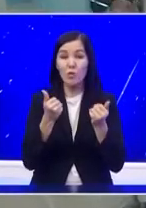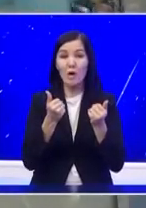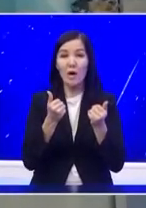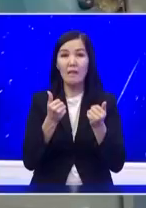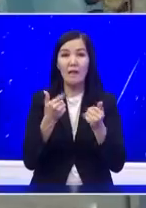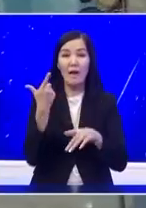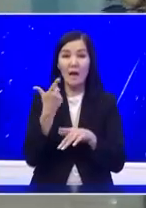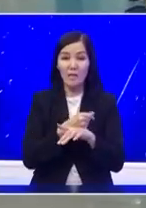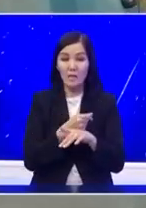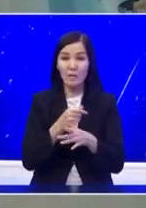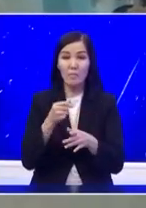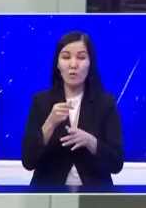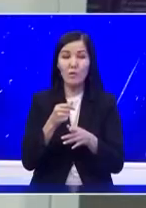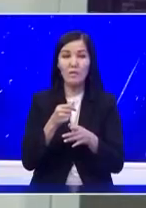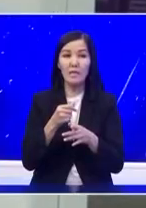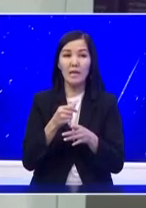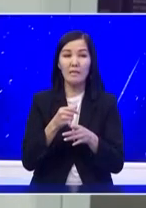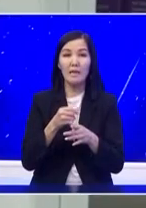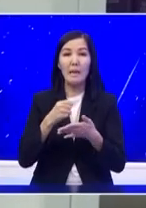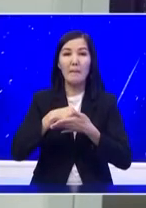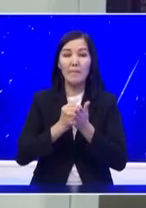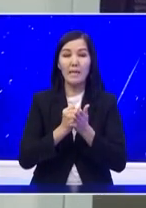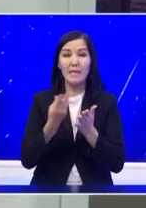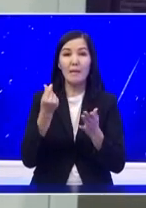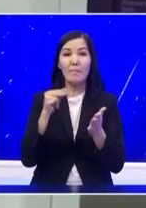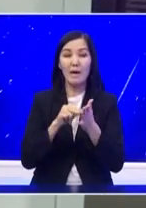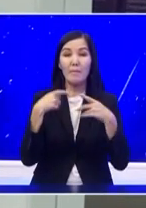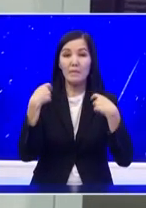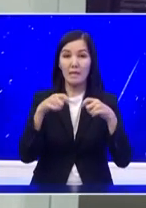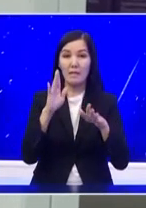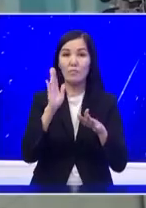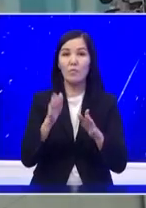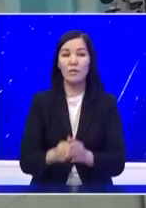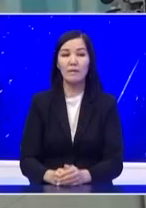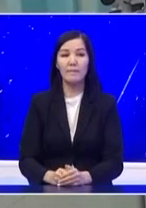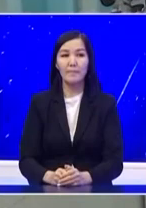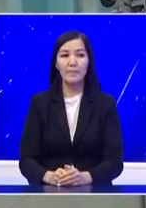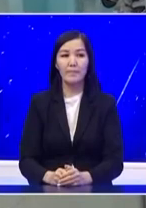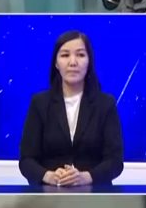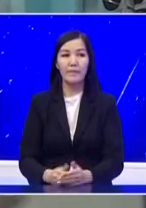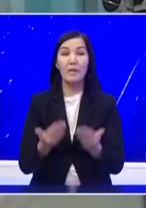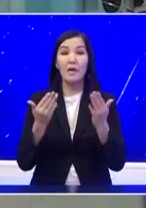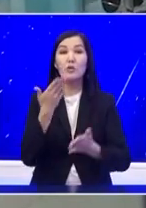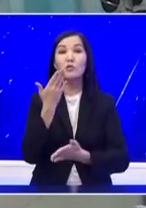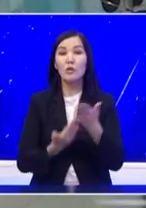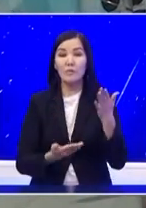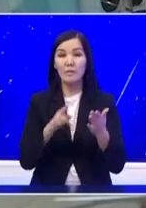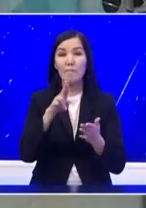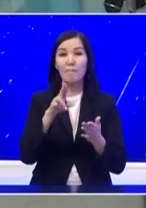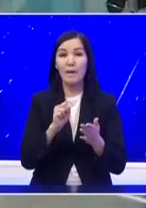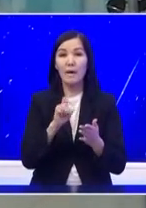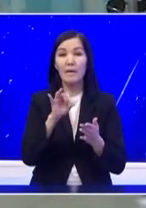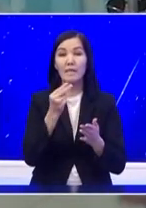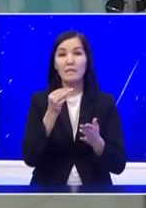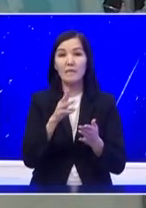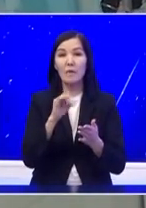антибиотиктер жеткізілгеннің өзінде дәрілер бекітілген бағамен ғана саудаланады, дейді мамандар. Қазір сұрап отырмыз, мысалы парацетамол жоқ дейді,